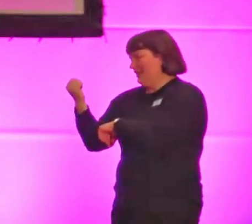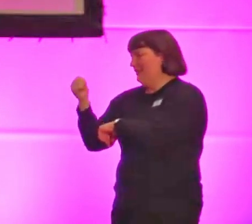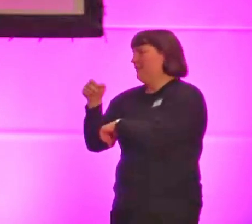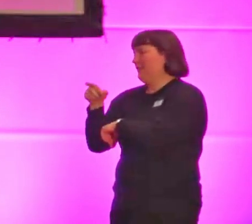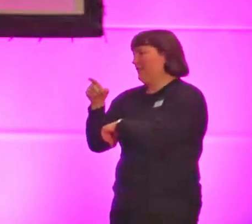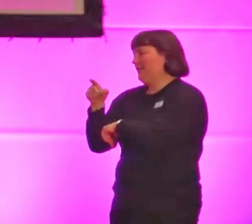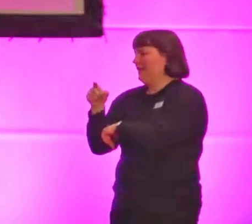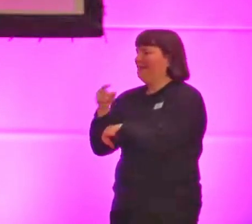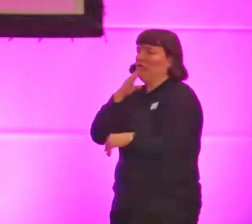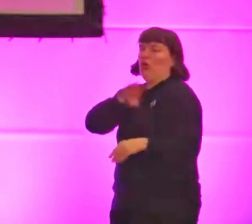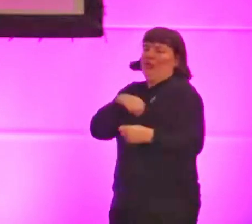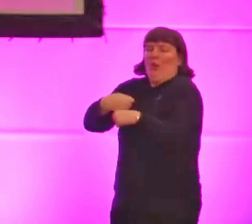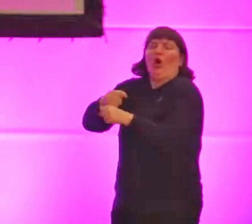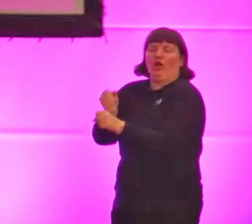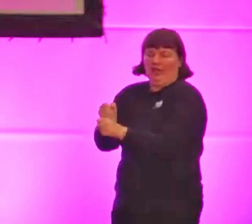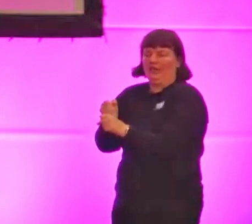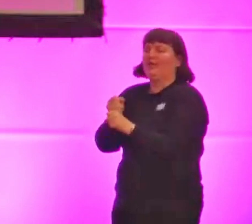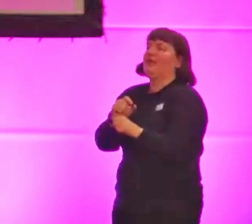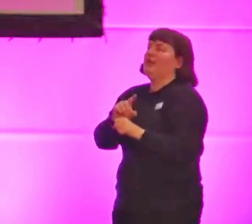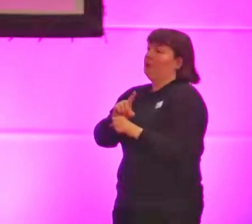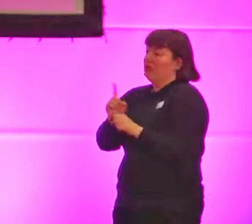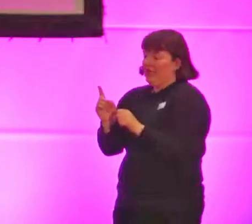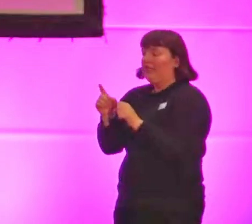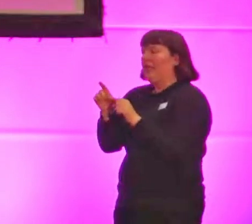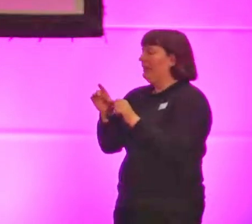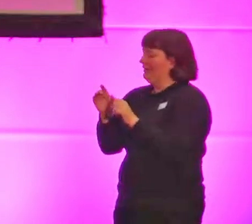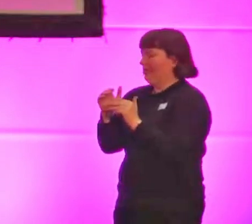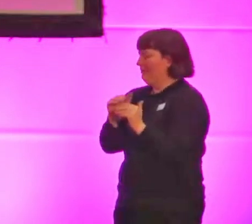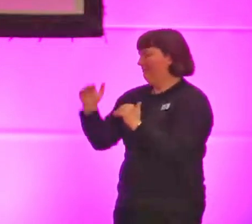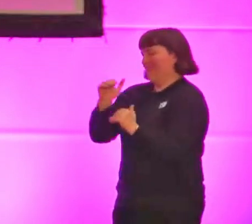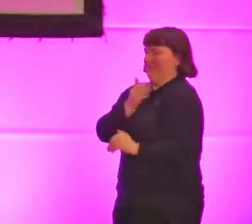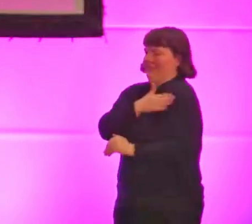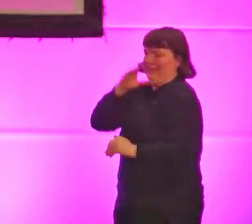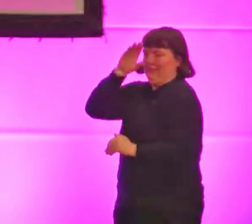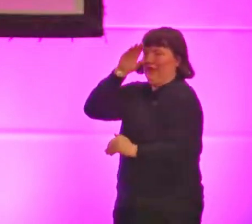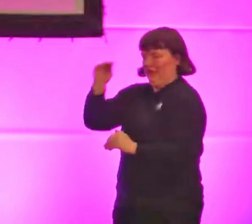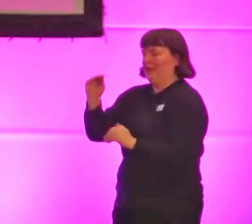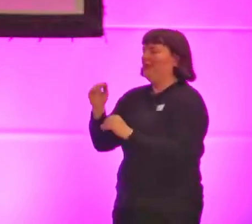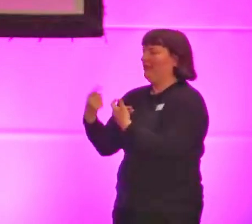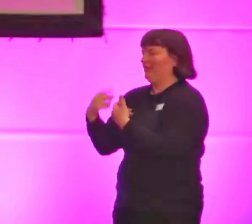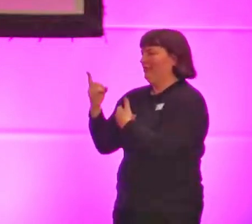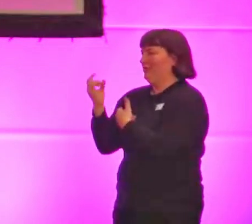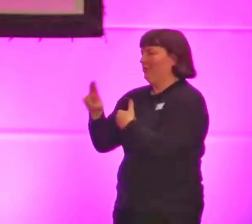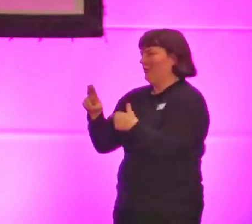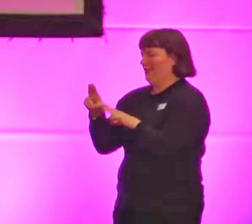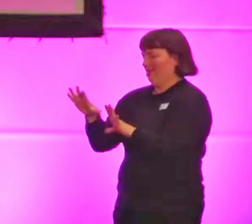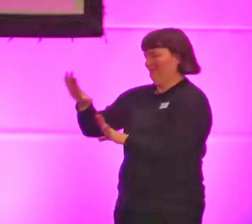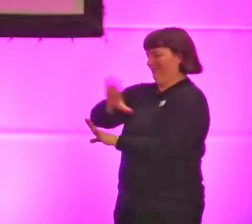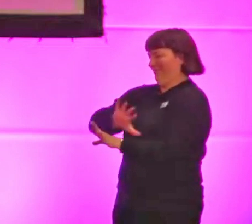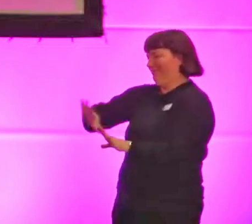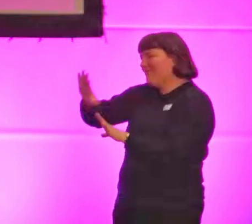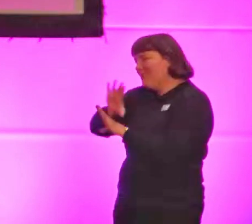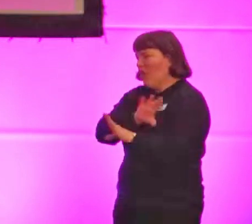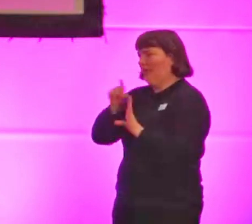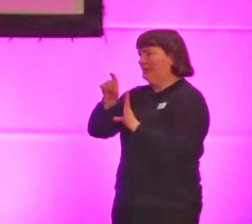1999 i dotterbolaget. Och i övrigt så var han en hög tjänsteman inom Lundin-sfären med